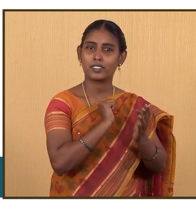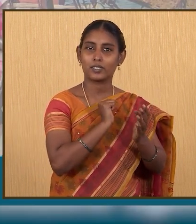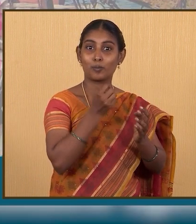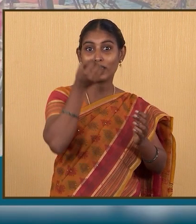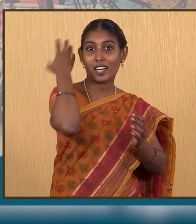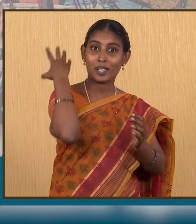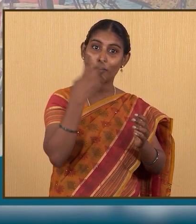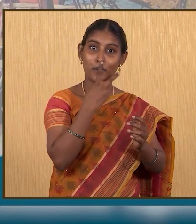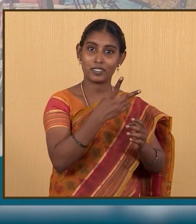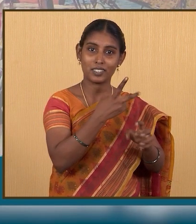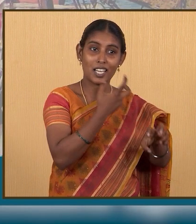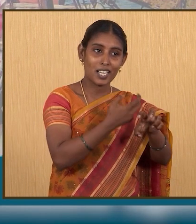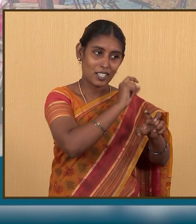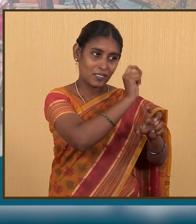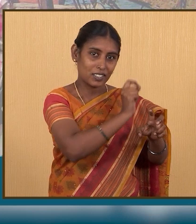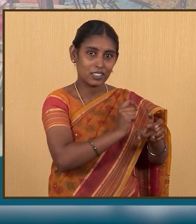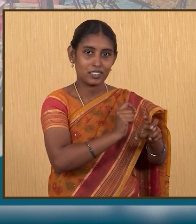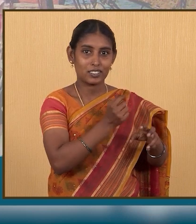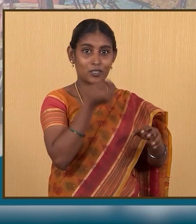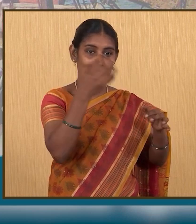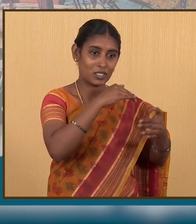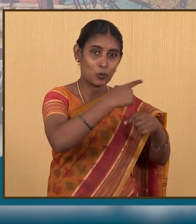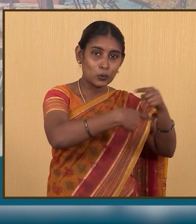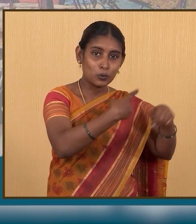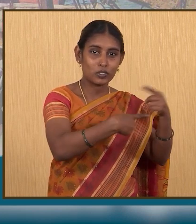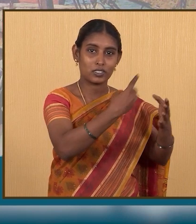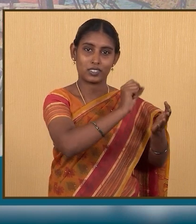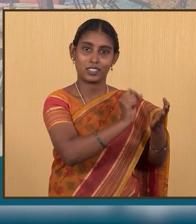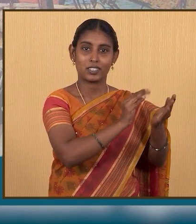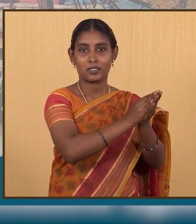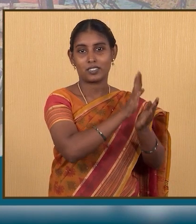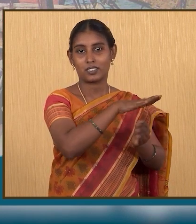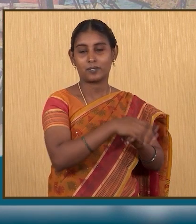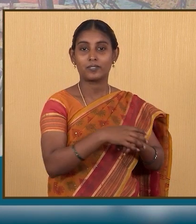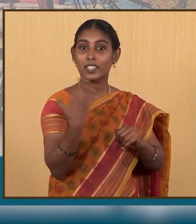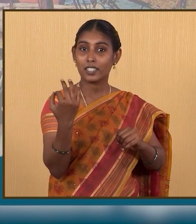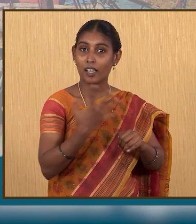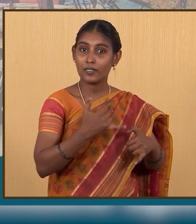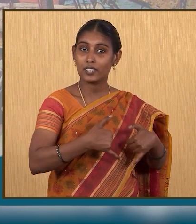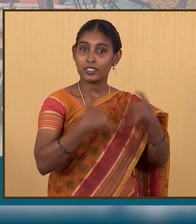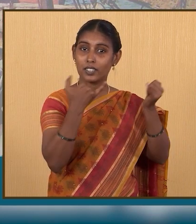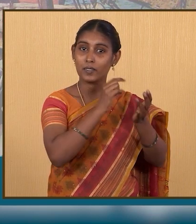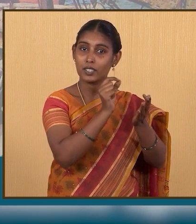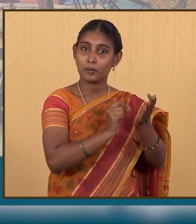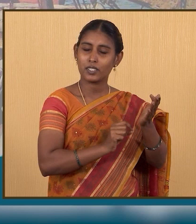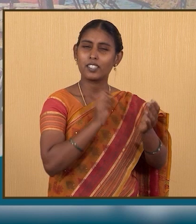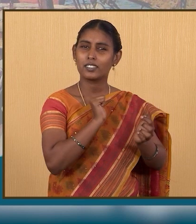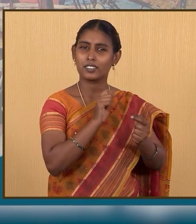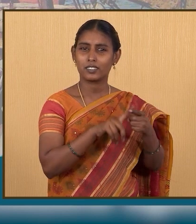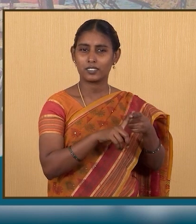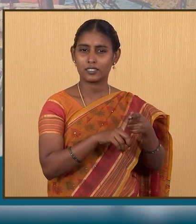பார்த்துருப்போம் இல்லையா, அந்த செப்பேடுகள், கல்வெட்டுகள், இதெல்லாம் எழுதப்பட்ட ஆதாரங்கள்னு பார்த்தோம். இப்போ நவீன இந்தியாவில் எழுதப்பட்ட